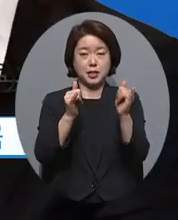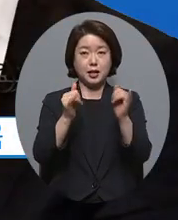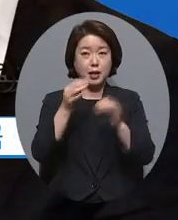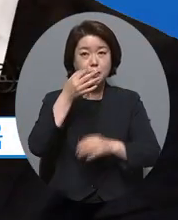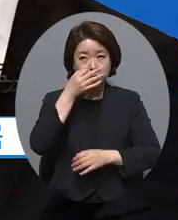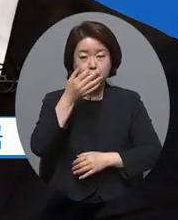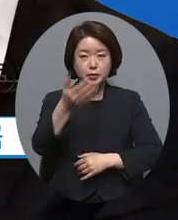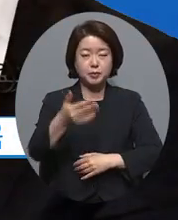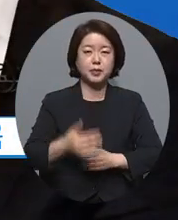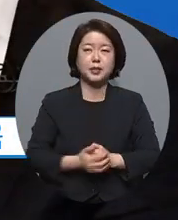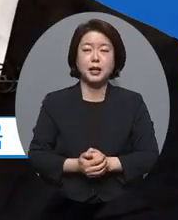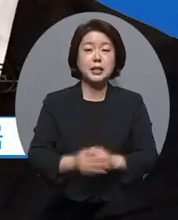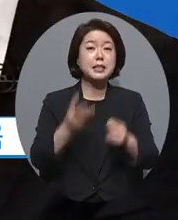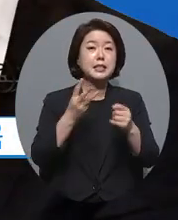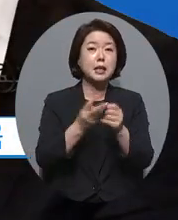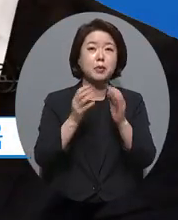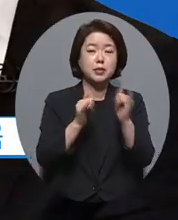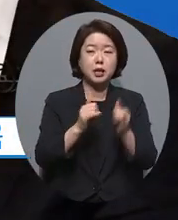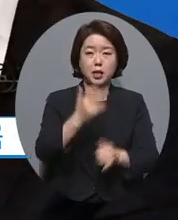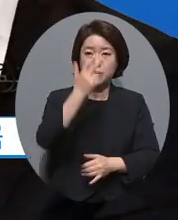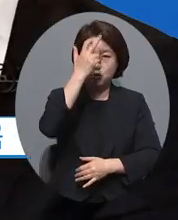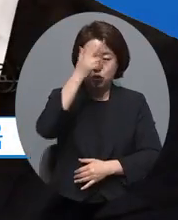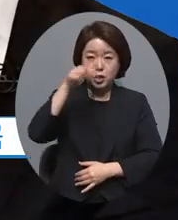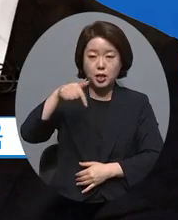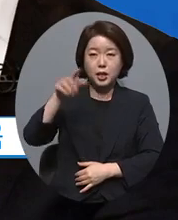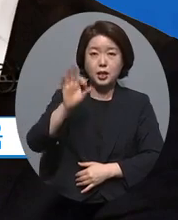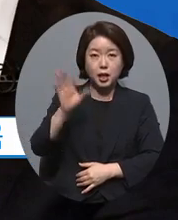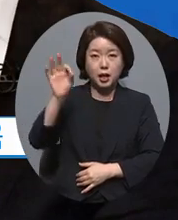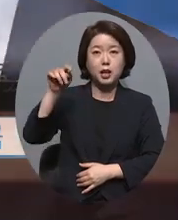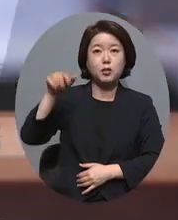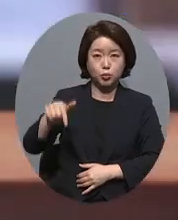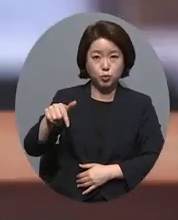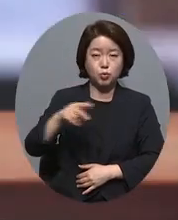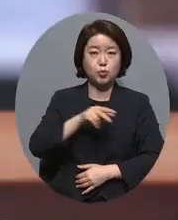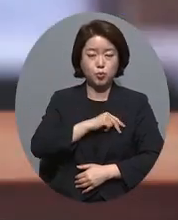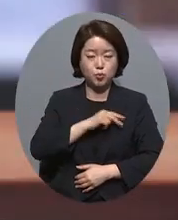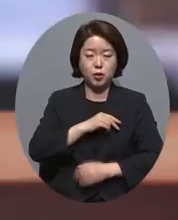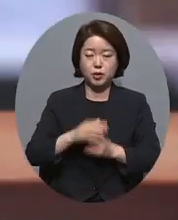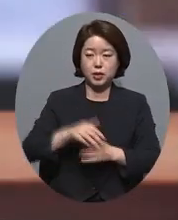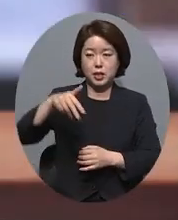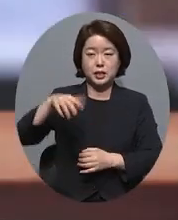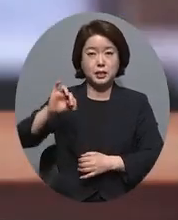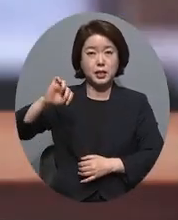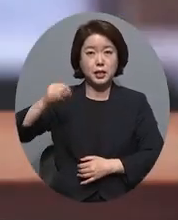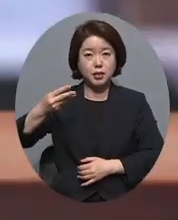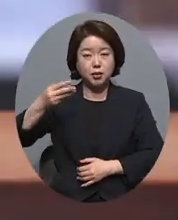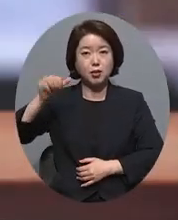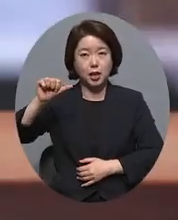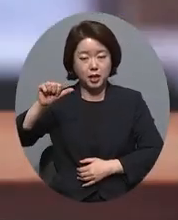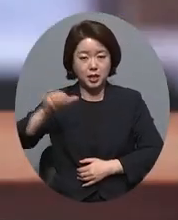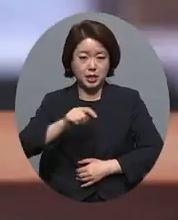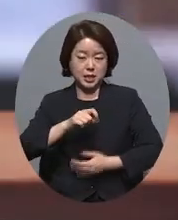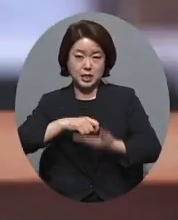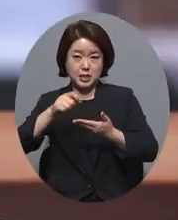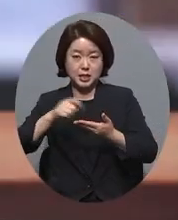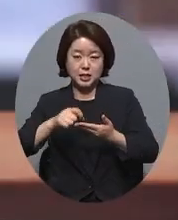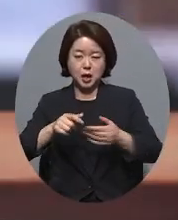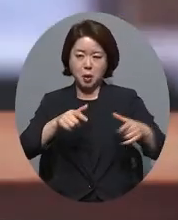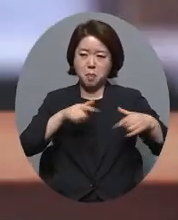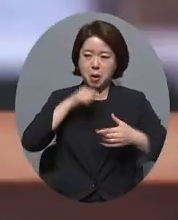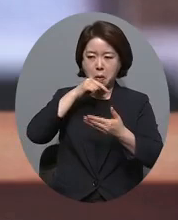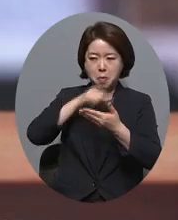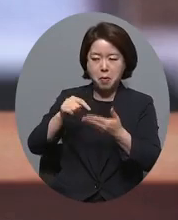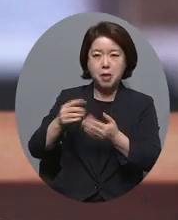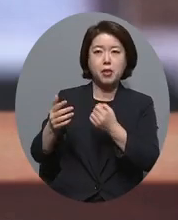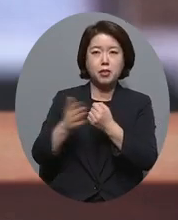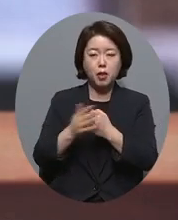세 번째 인물은 최강욱 의원입니다 자 채널의 기자의 명예를 훼손하는 혐의로 재판에 넘겨졌는데 어제